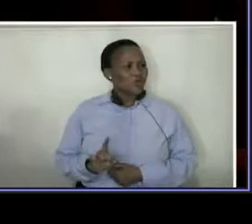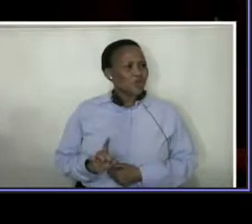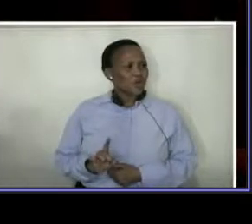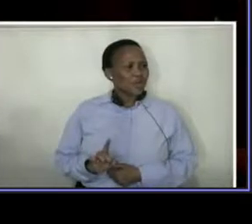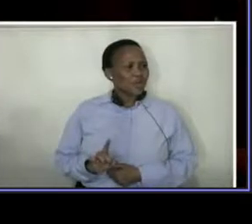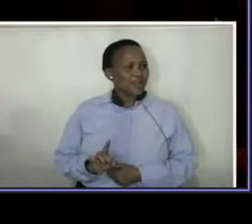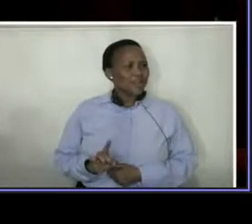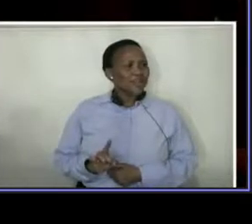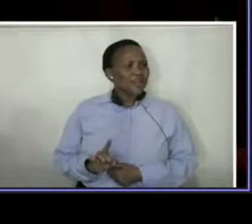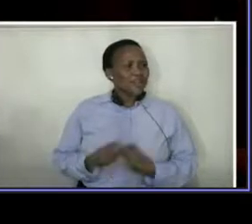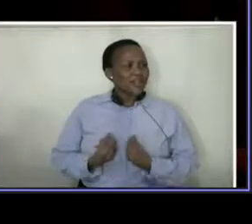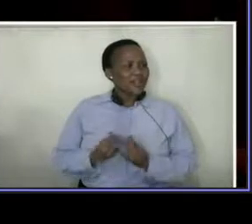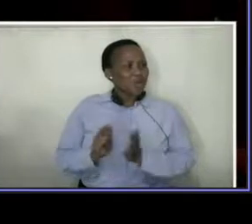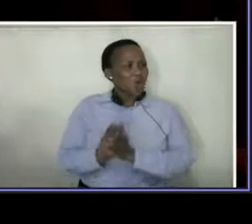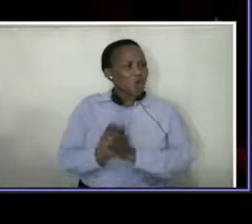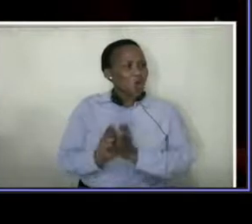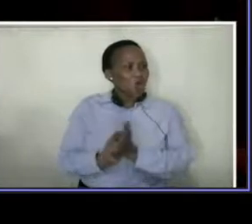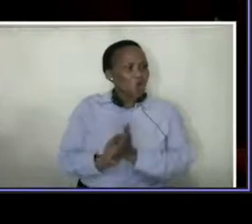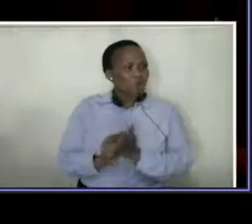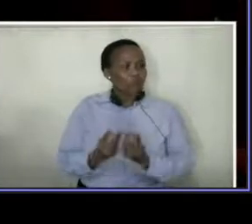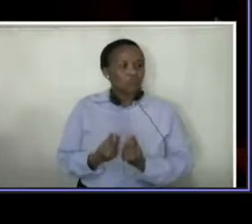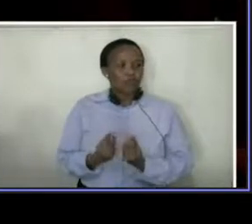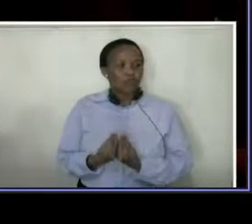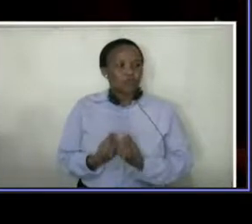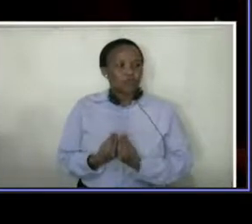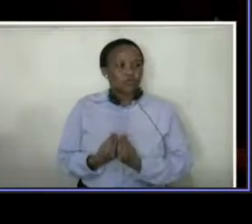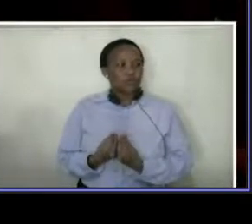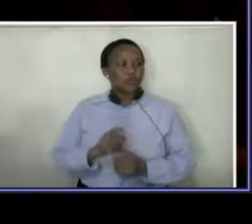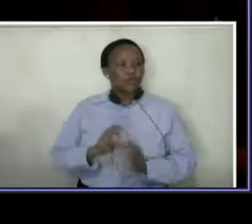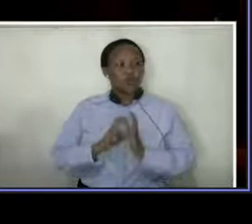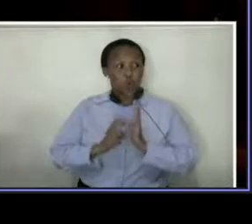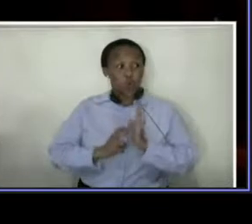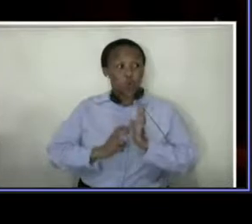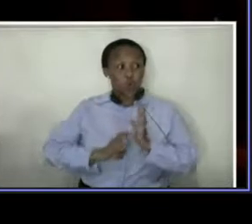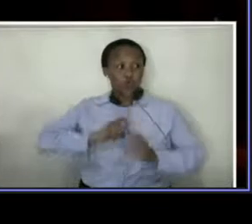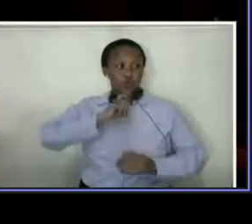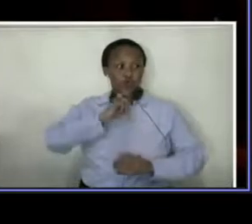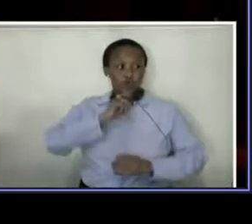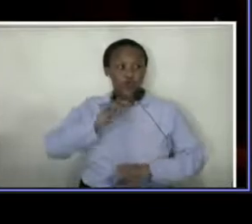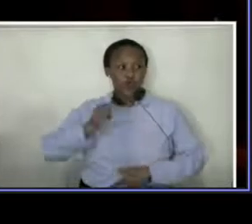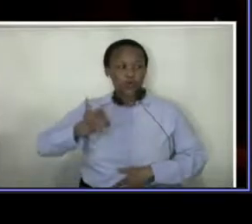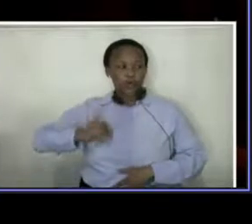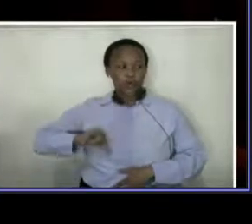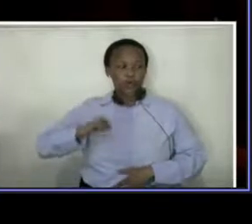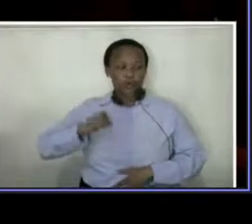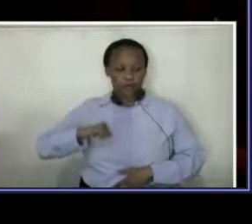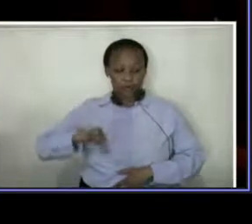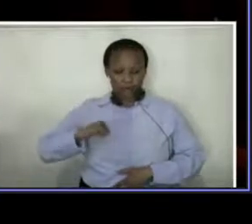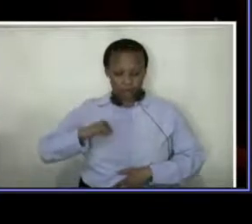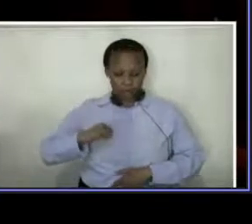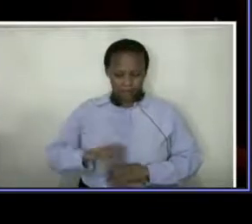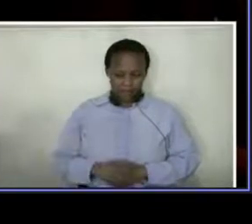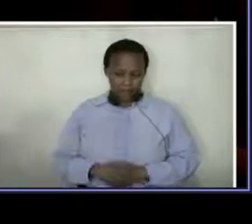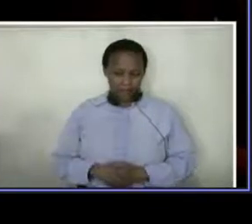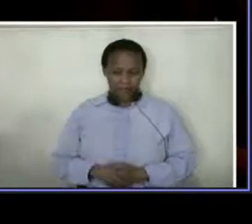ukusetshenziswa budlapa bemali yomasipala ekulweni amandla okuphatha.